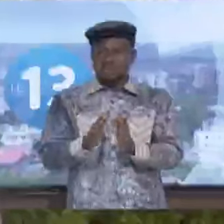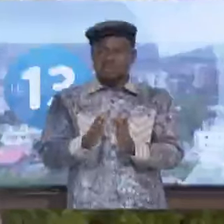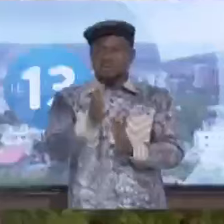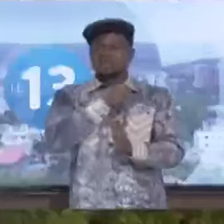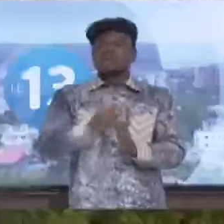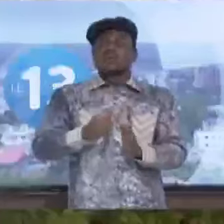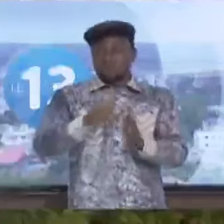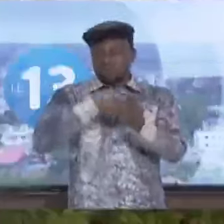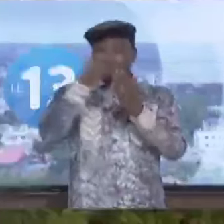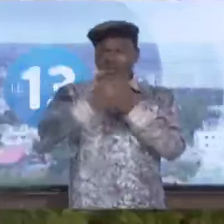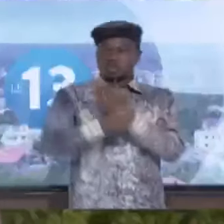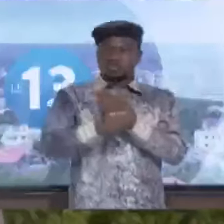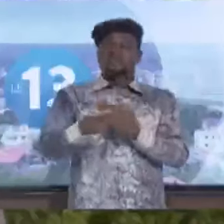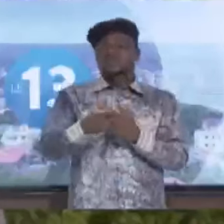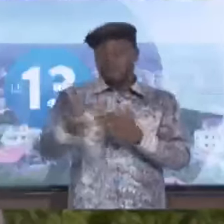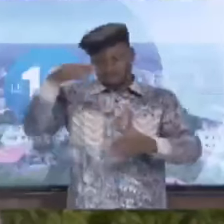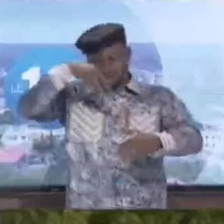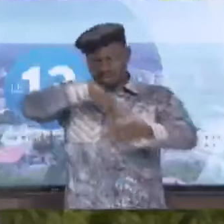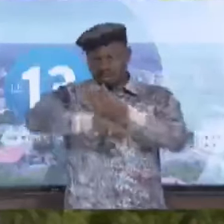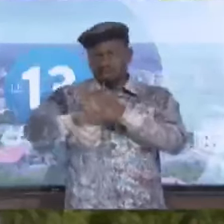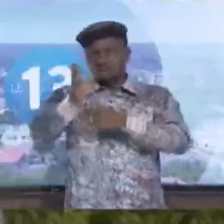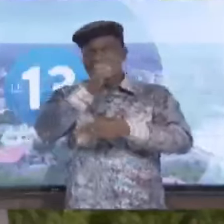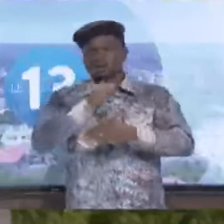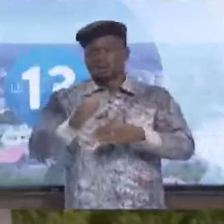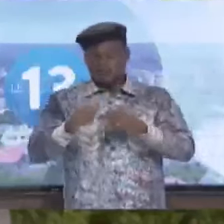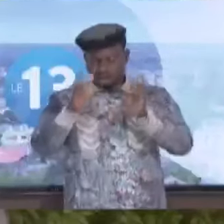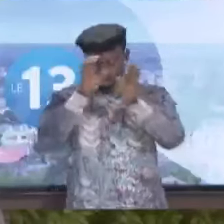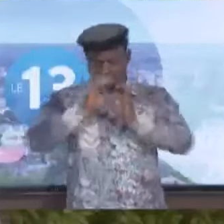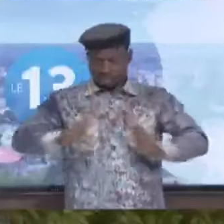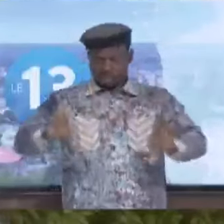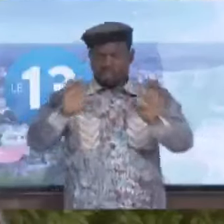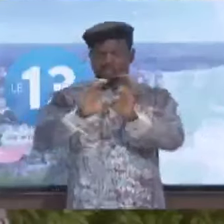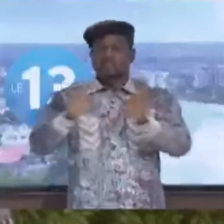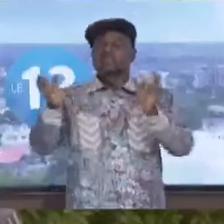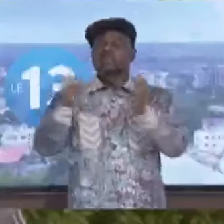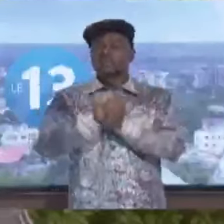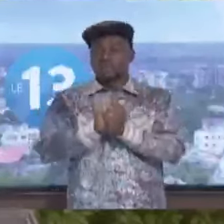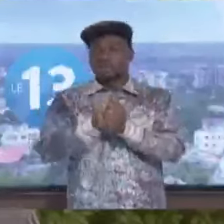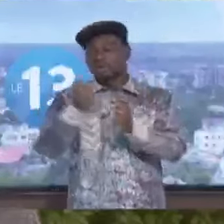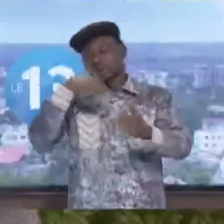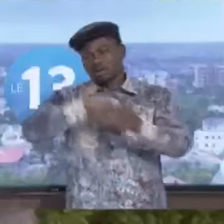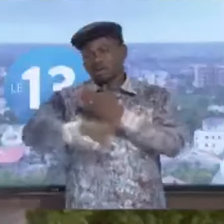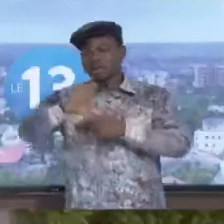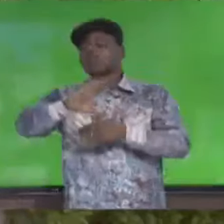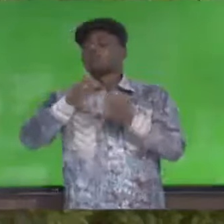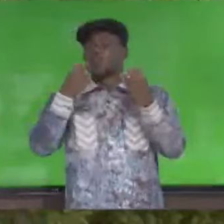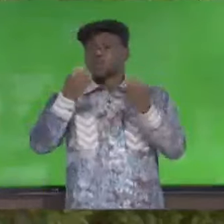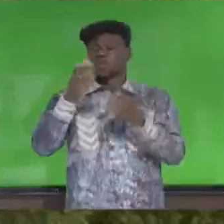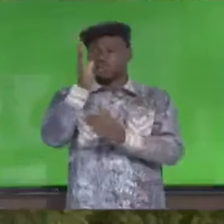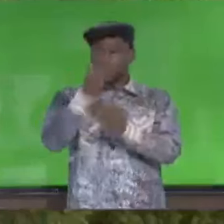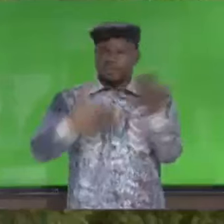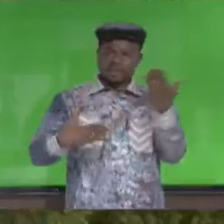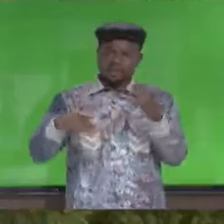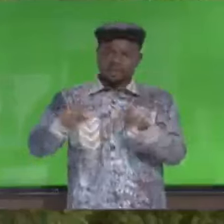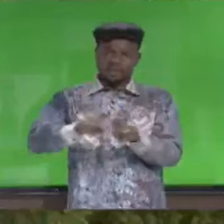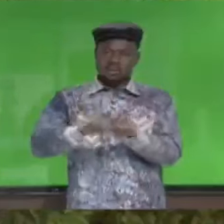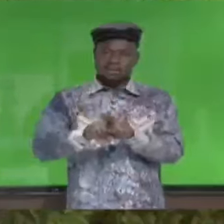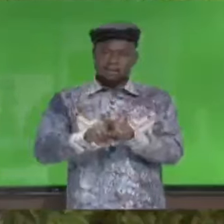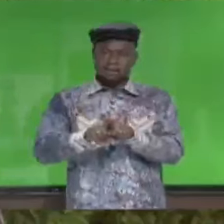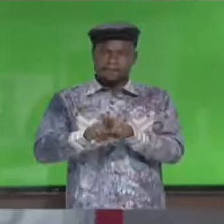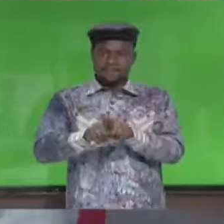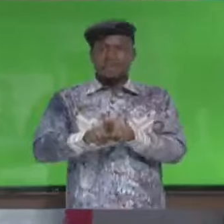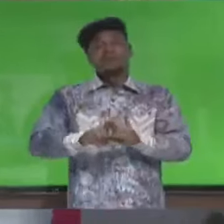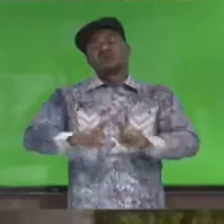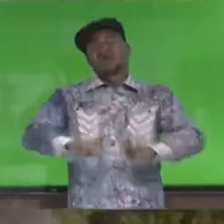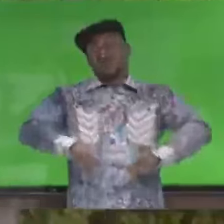intervient effectivement dans la commune de Boutou, dans plusieurs domaines, notamment sur donc, le